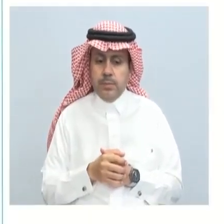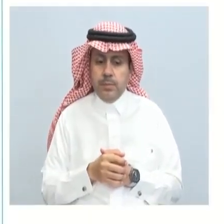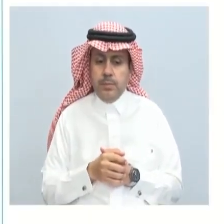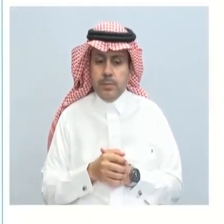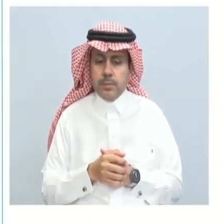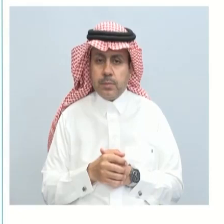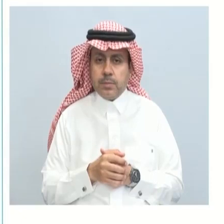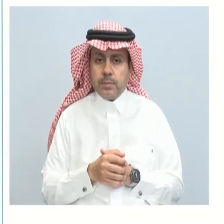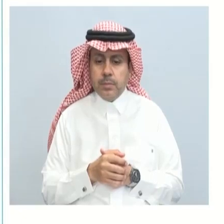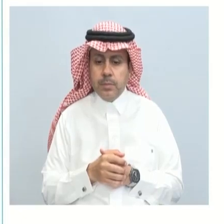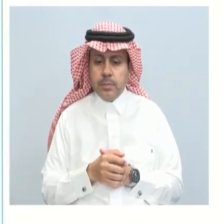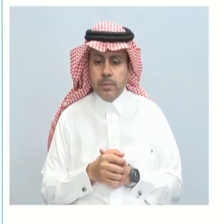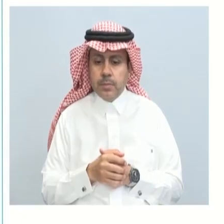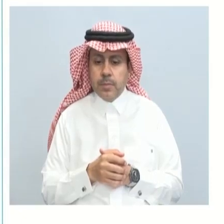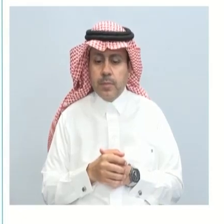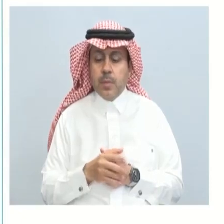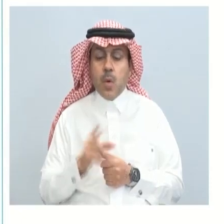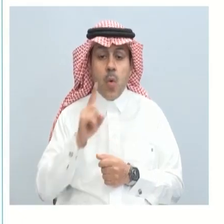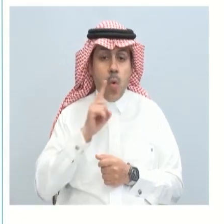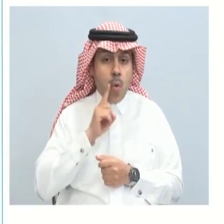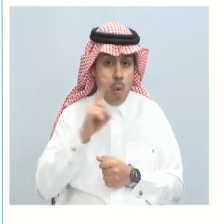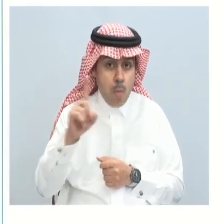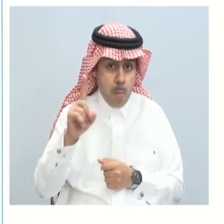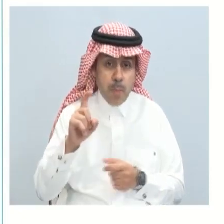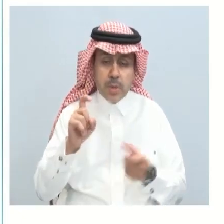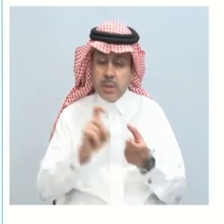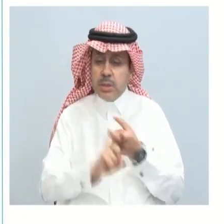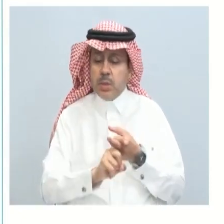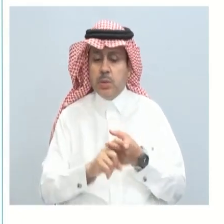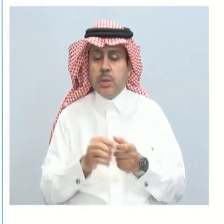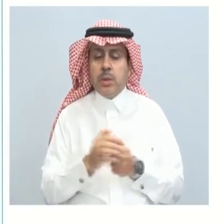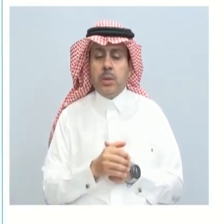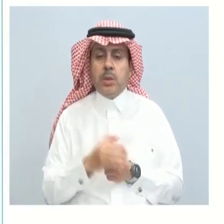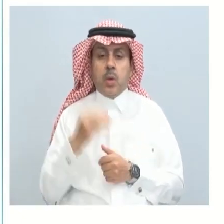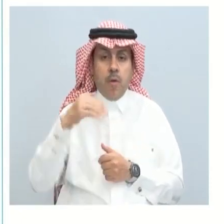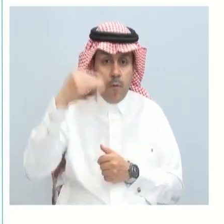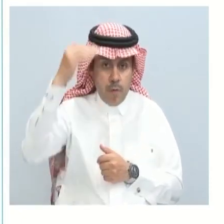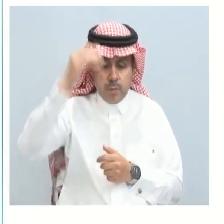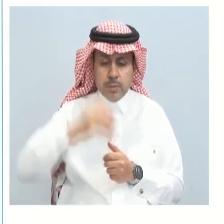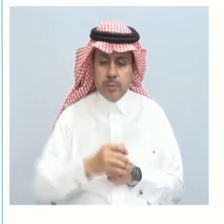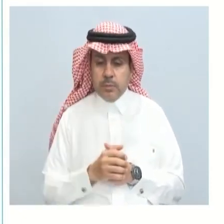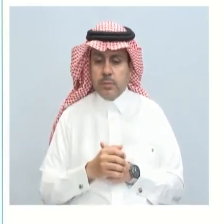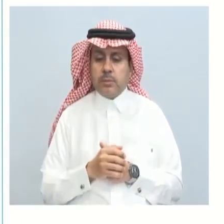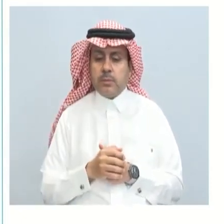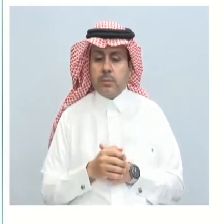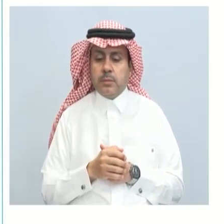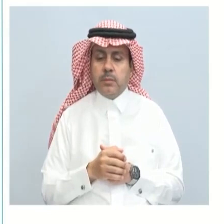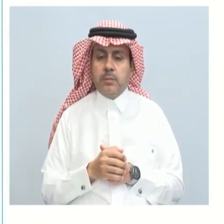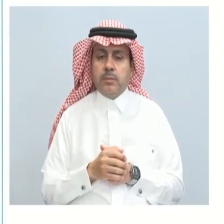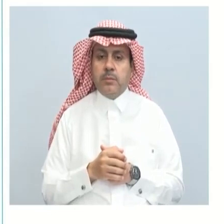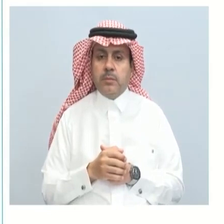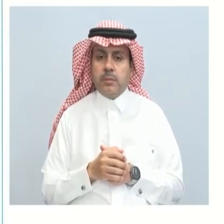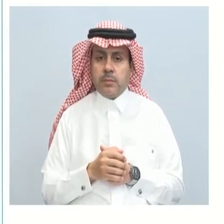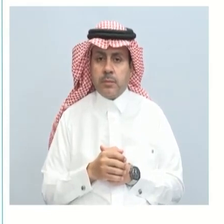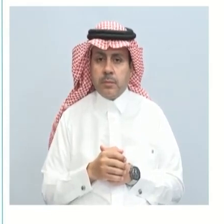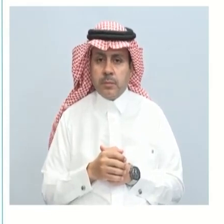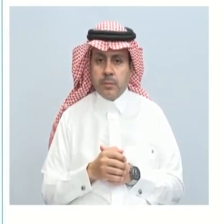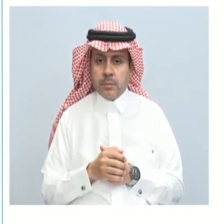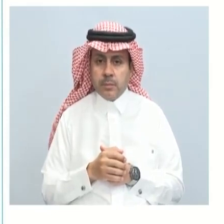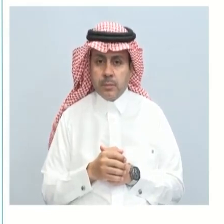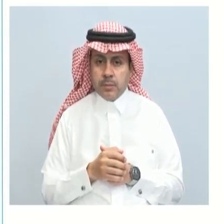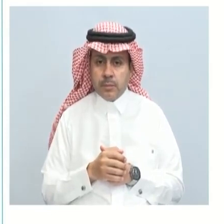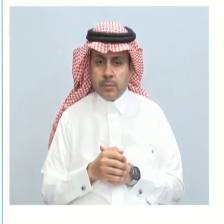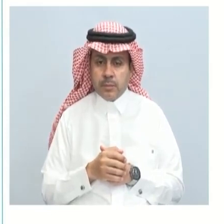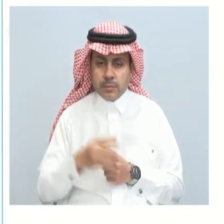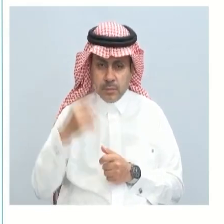هذا الزوج ايضا ام الزوجه وجدات يعني امها وام امها وان علت كذلك